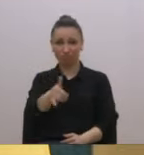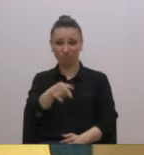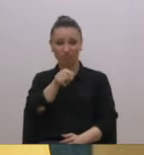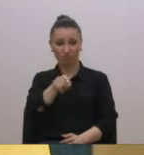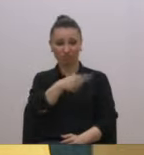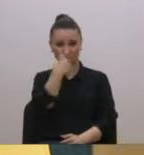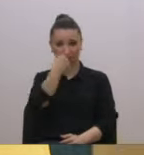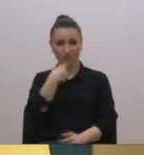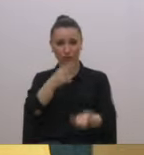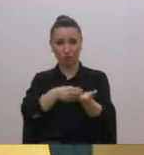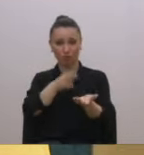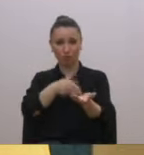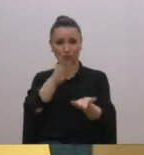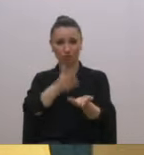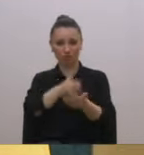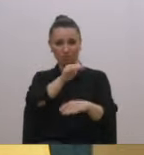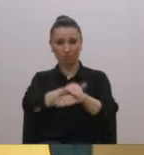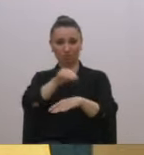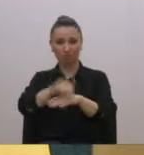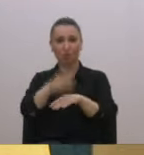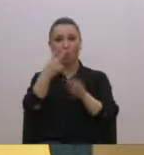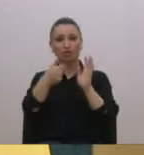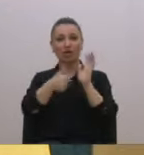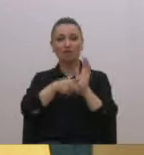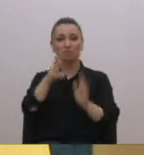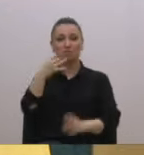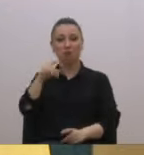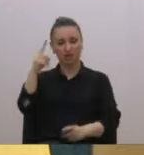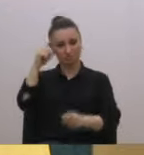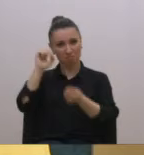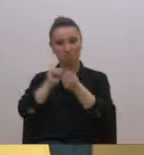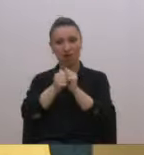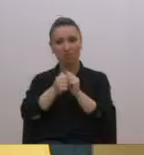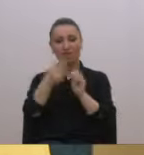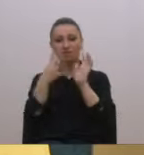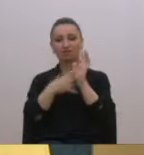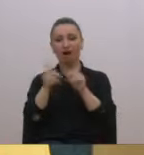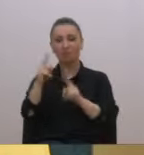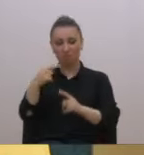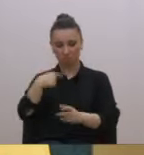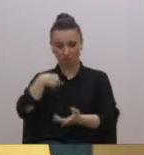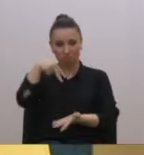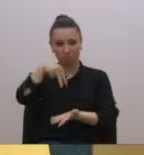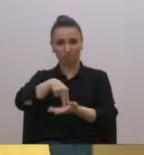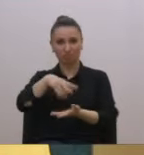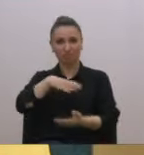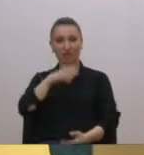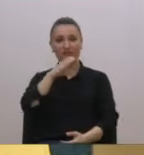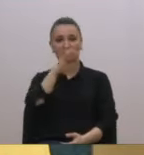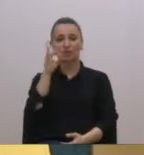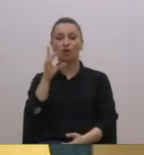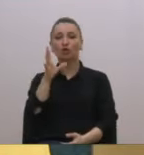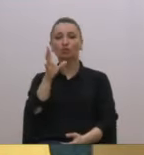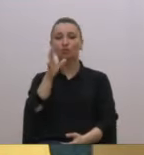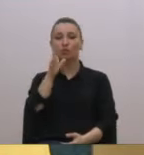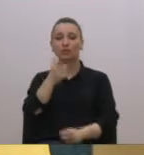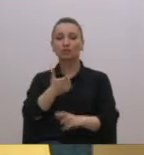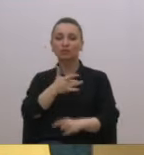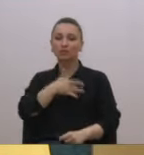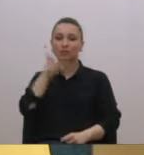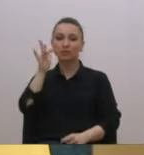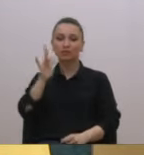თქვენ კარგად გვახსოვს 26 მაისი, მე 9 აპრილს აგვიდექი, როდესაც საბჭოთა იმპერიის ყველაზე